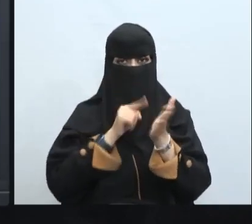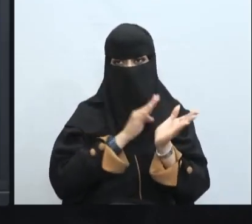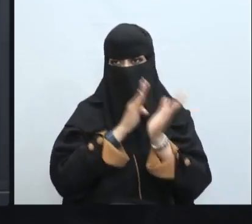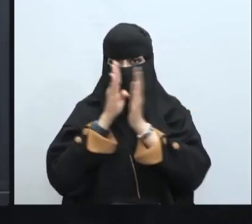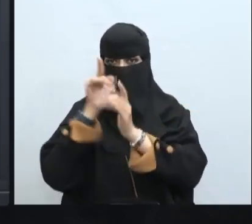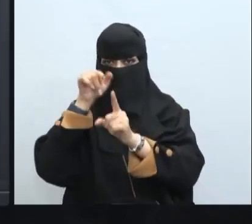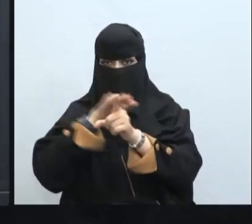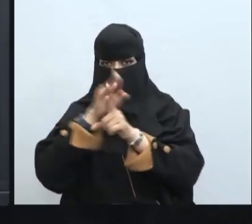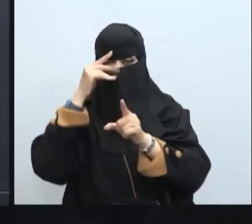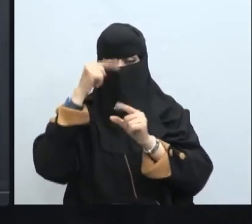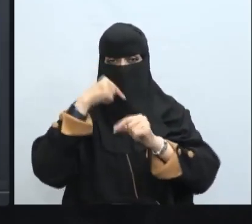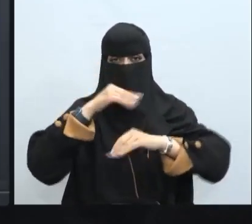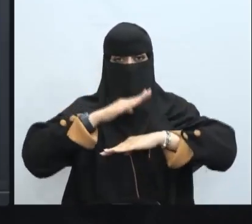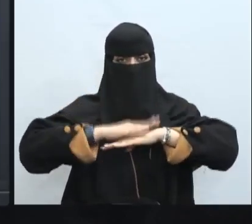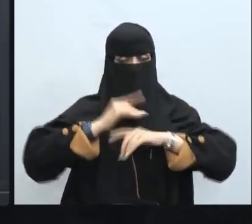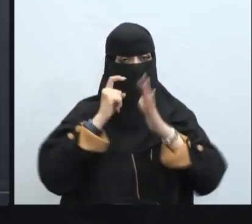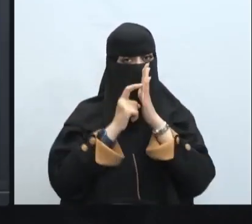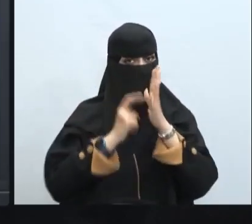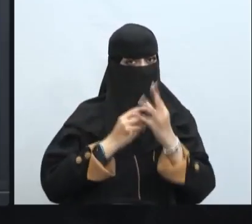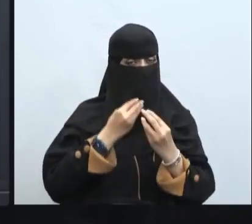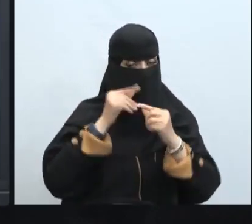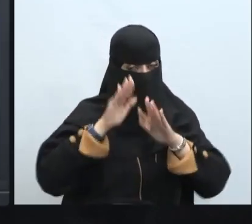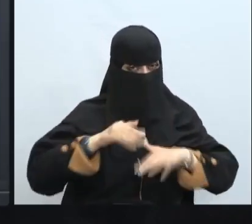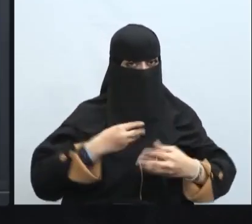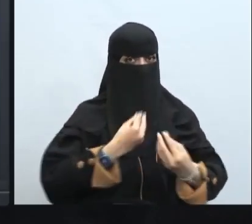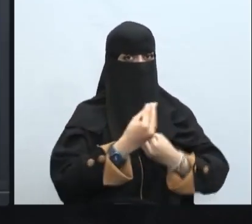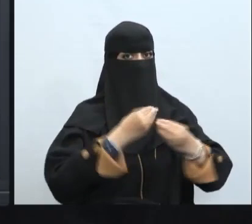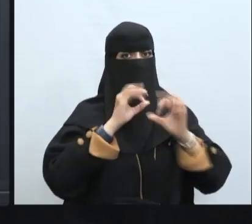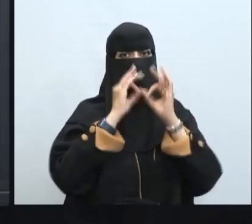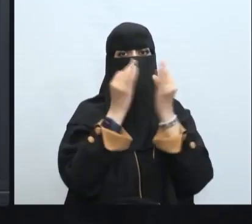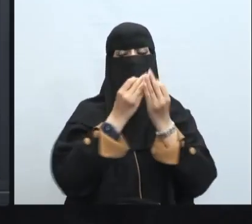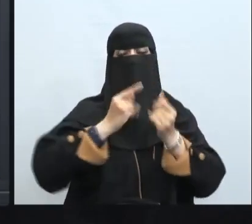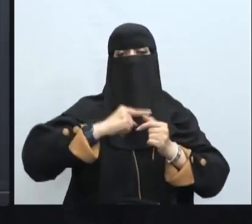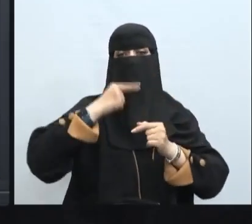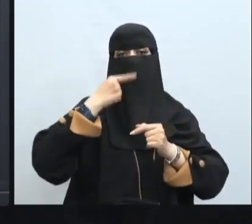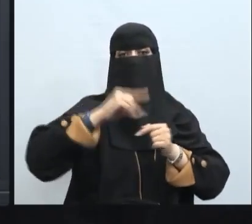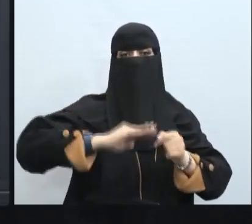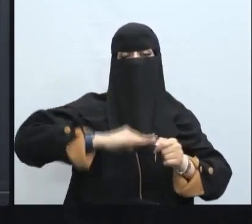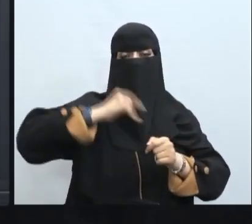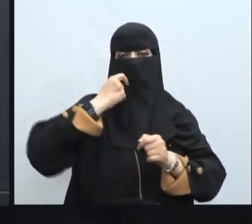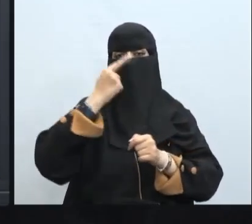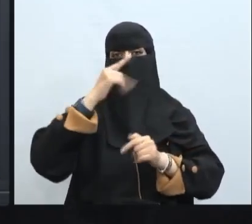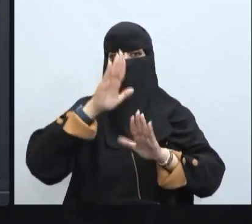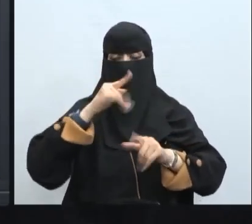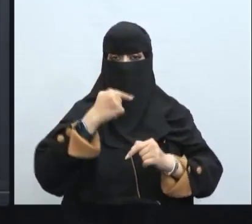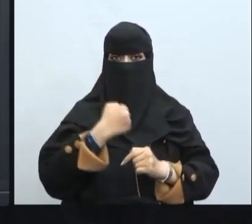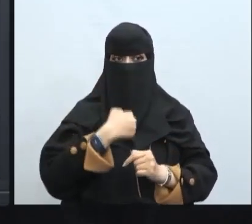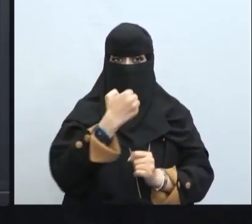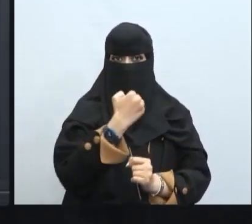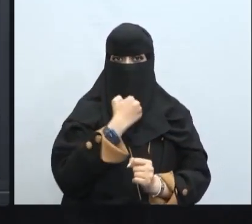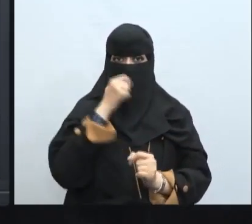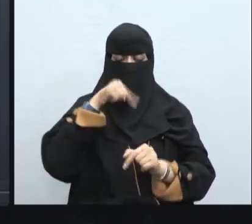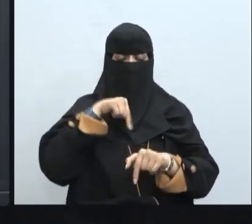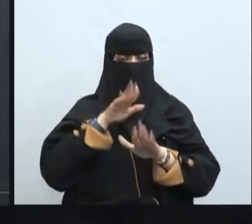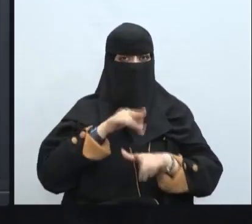ويلتزم النظام ويكون فاعلا في مجتمعه طوال سنوات حياته له حقوق يتمتع